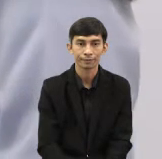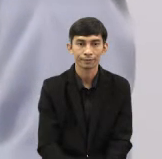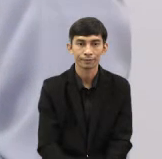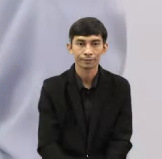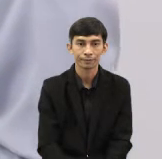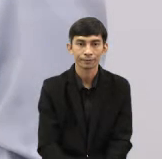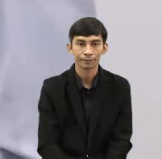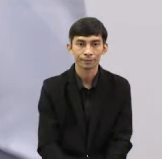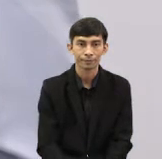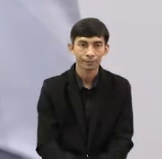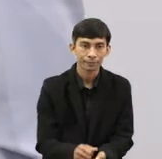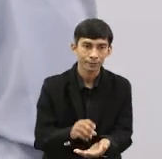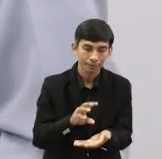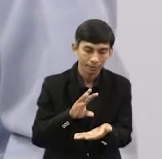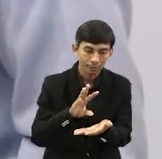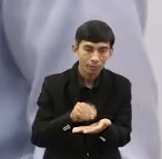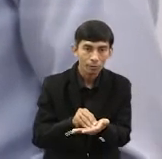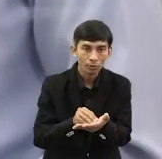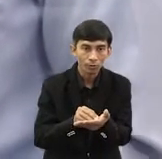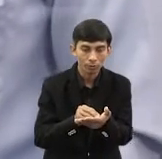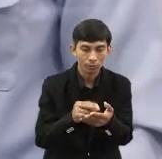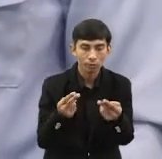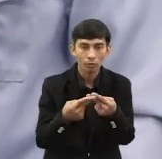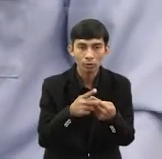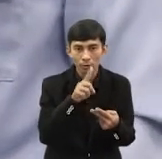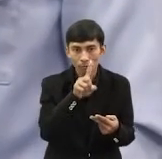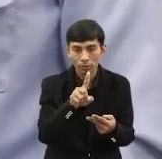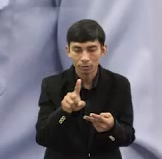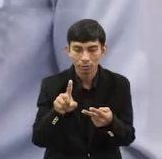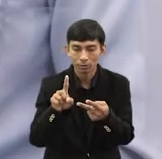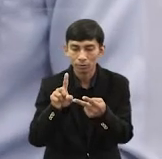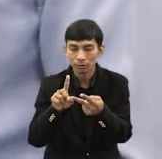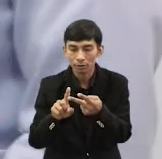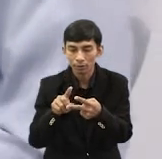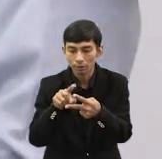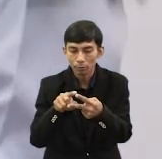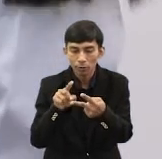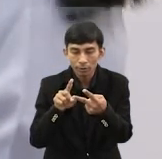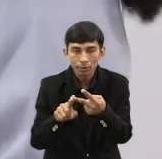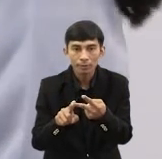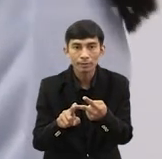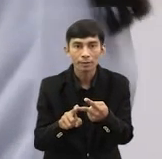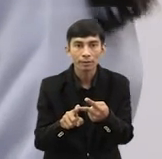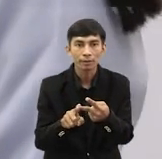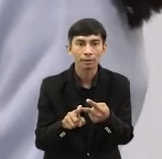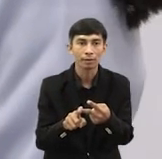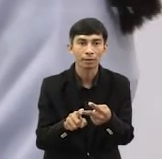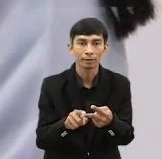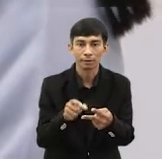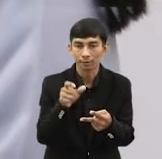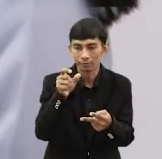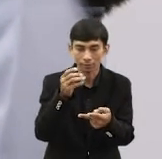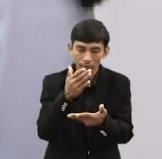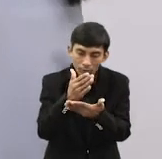chấm nôn tua ti muối nâng tua ti pí nâng thằng nông tung phiện đọc ở chấm nôn tung đọc đôi khnề tế chẳng ngọt ấy tế